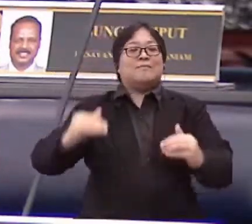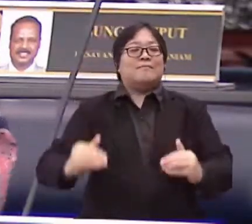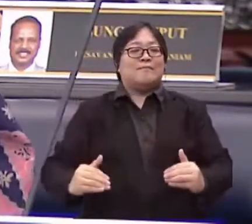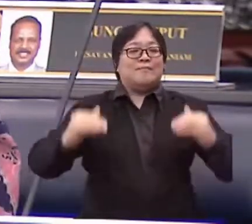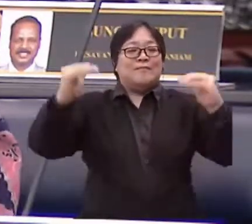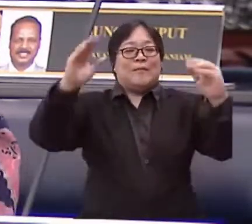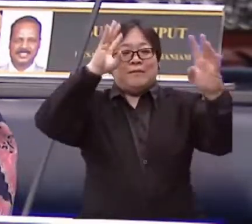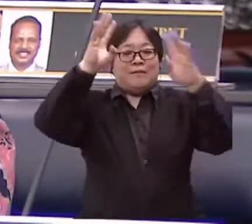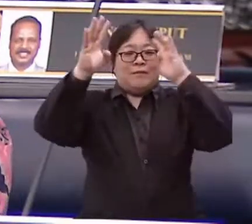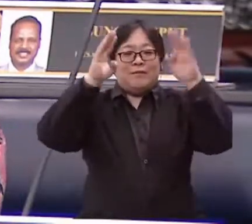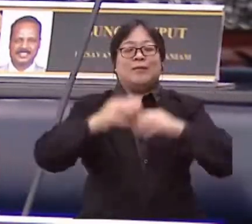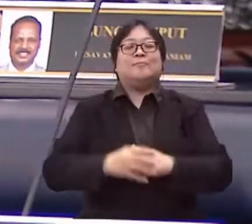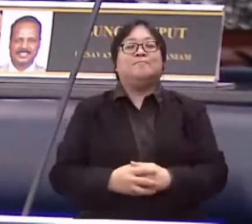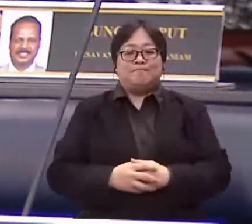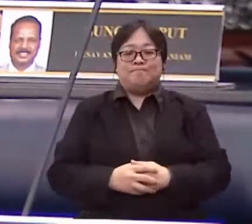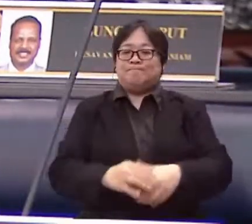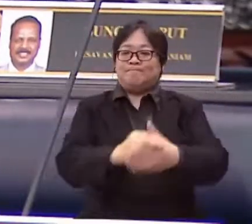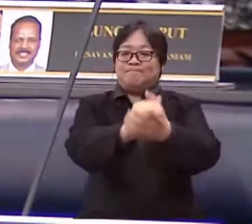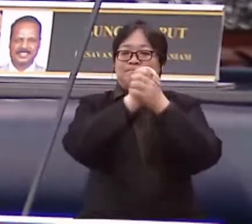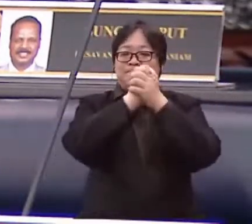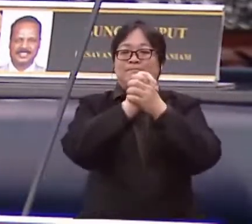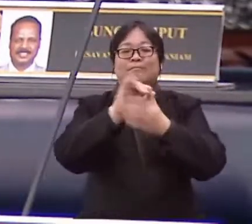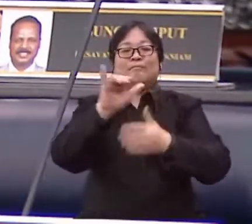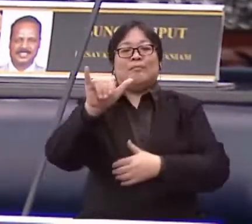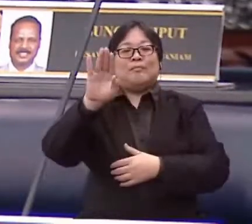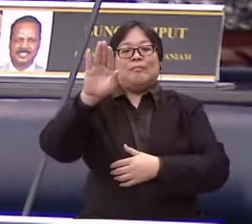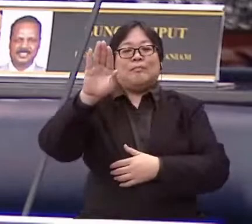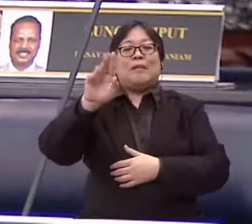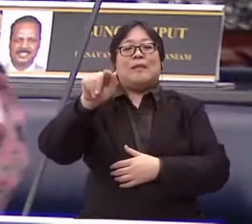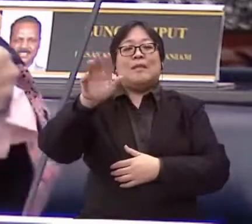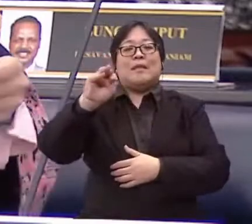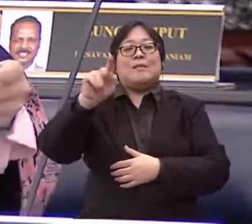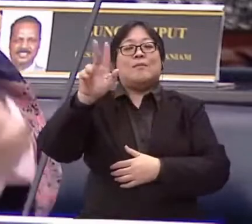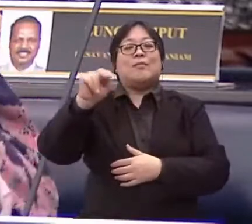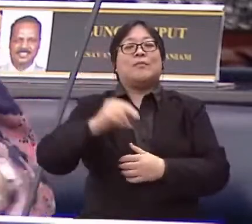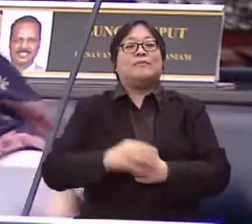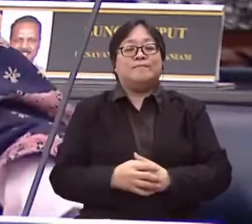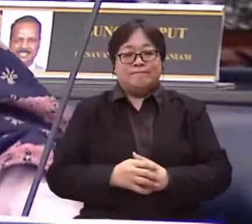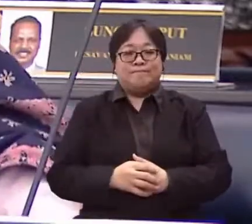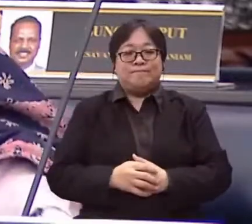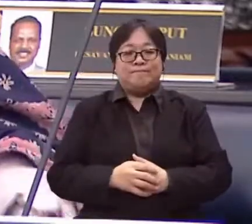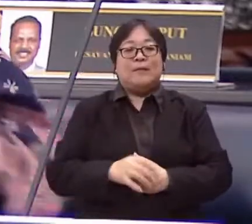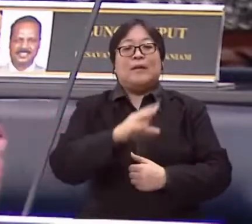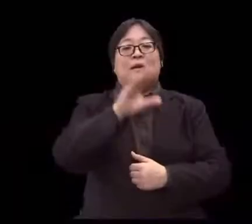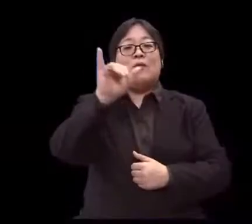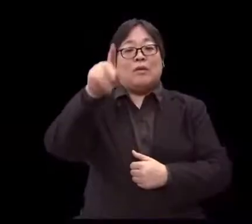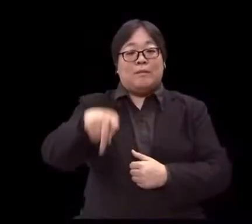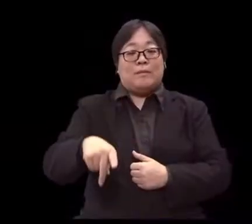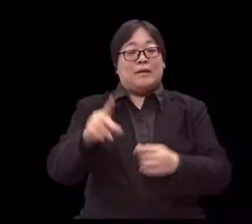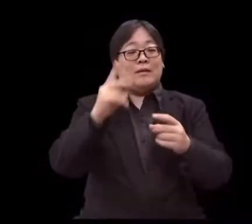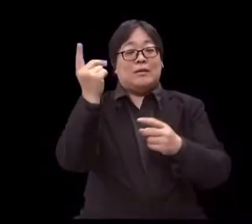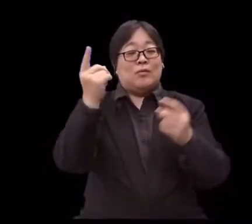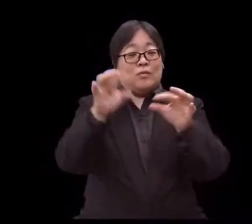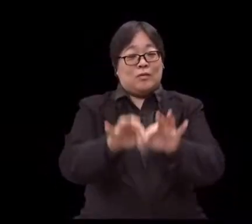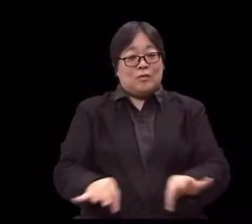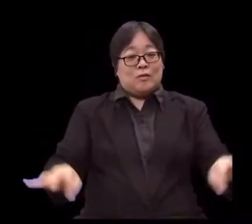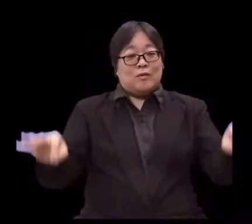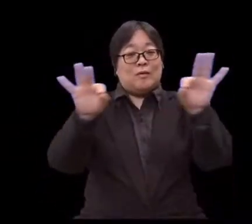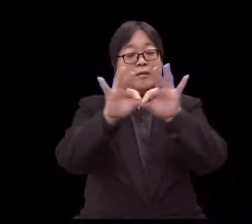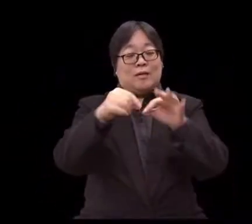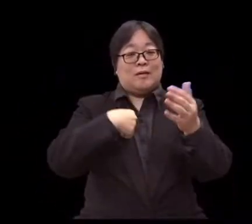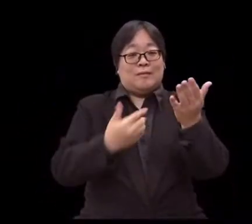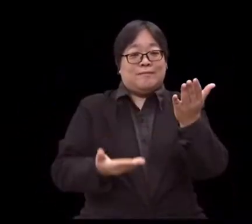inovasi Siapa yang amat dan yang tipe tool salah satu isu penting yang saya mau